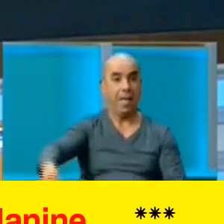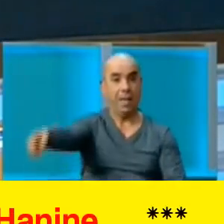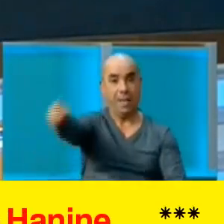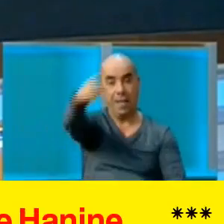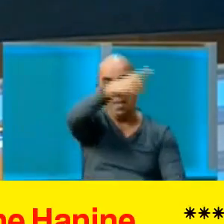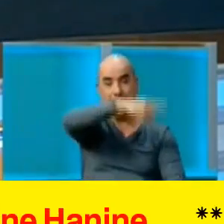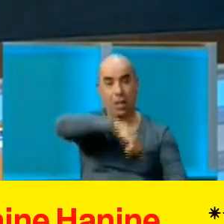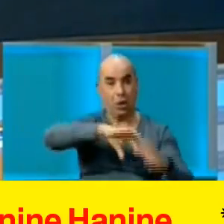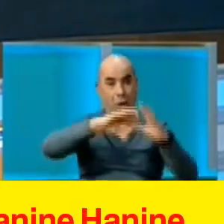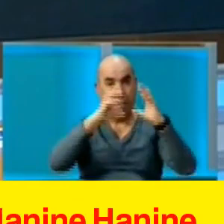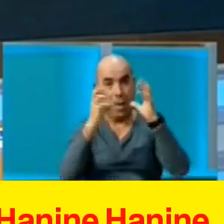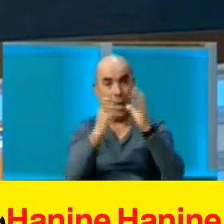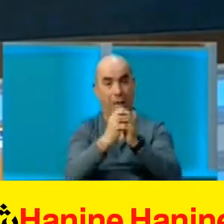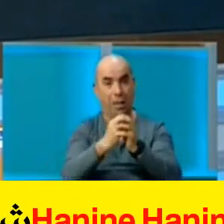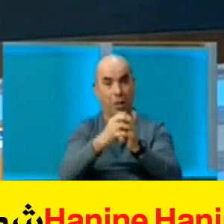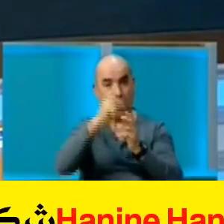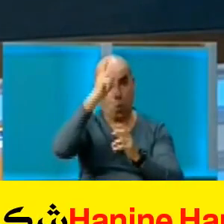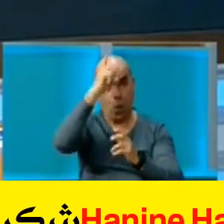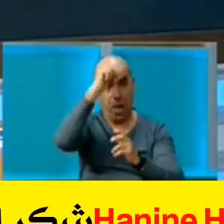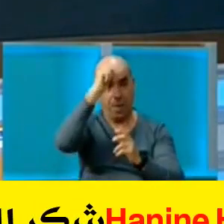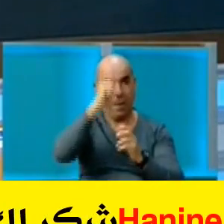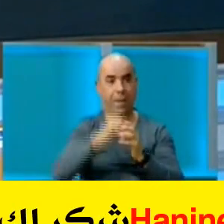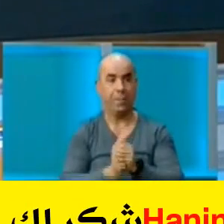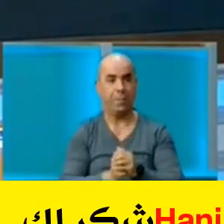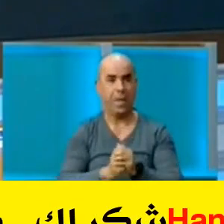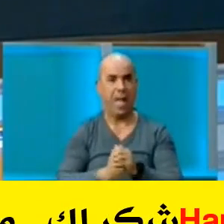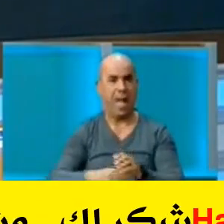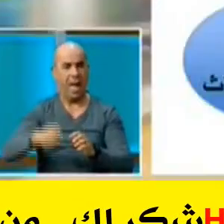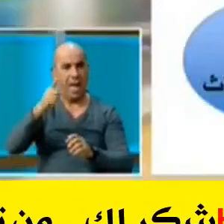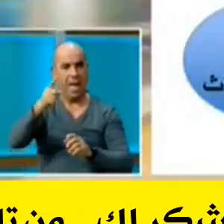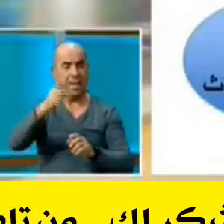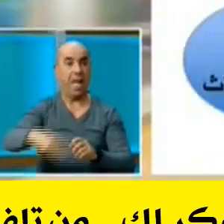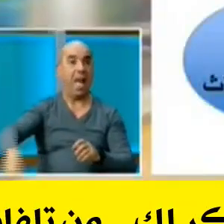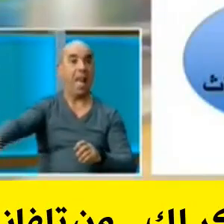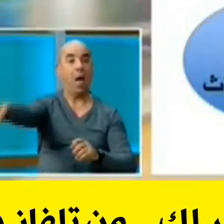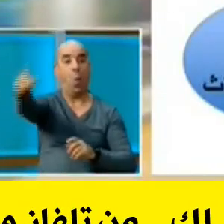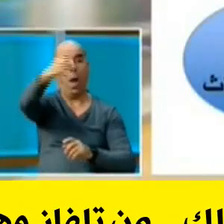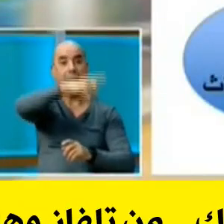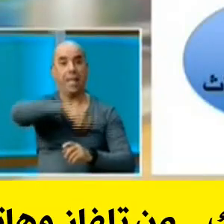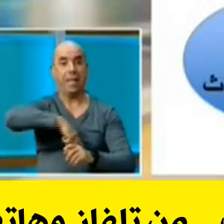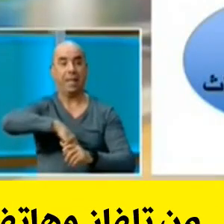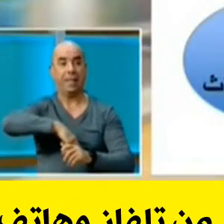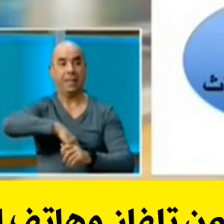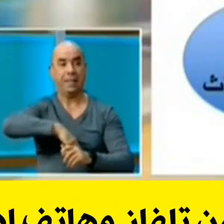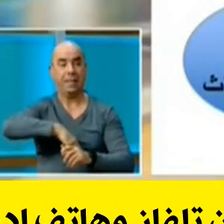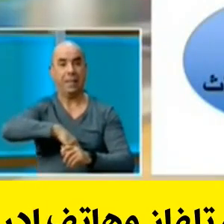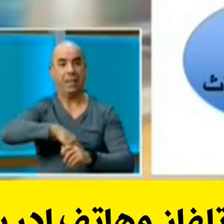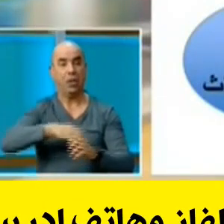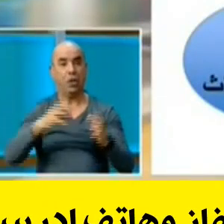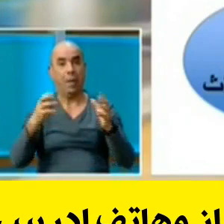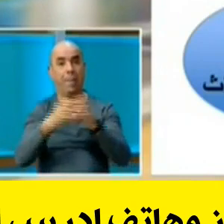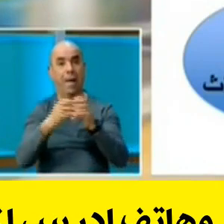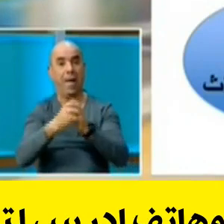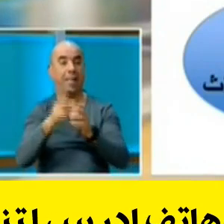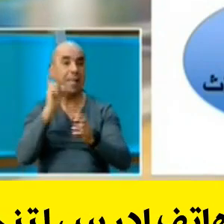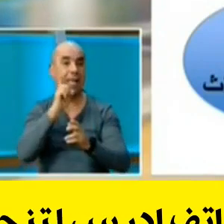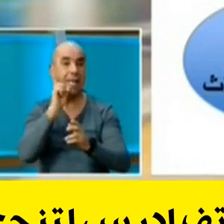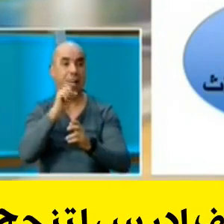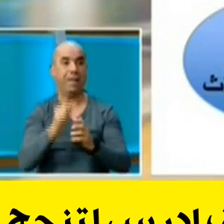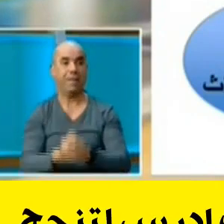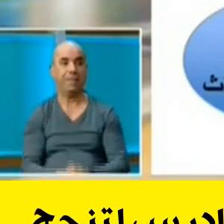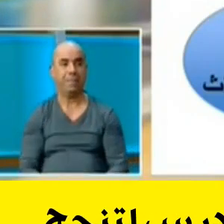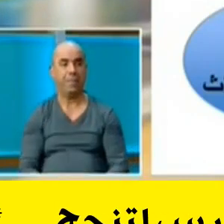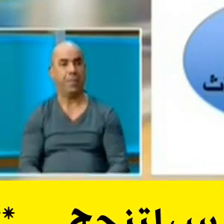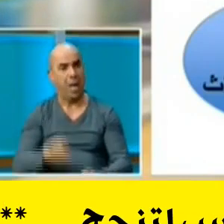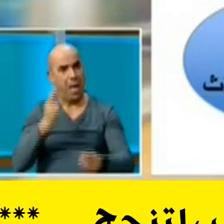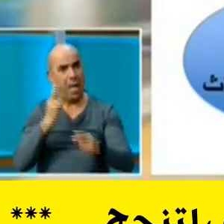لجماعة الذكور، اللائي، اللواتي، اللائي أيضا لجماعة الإناث. هذه هي